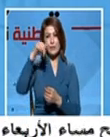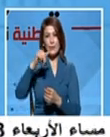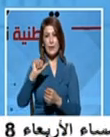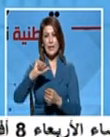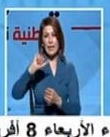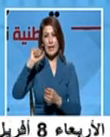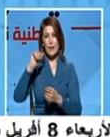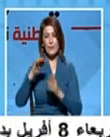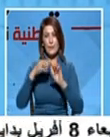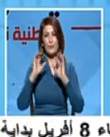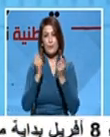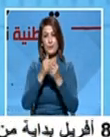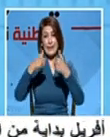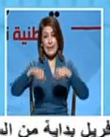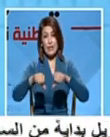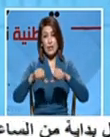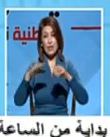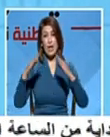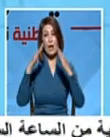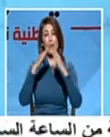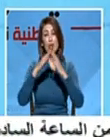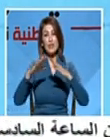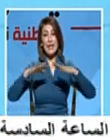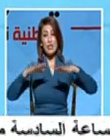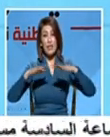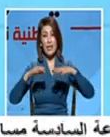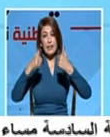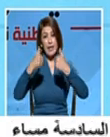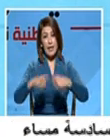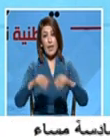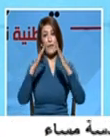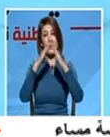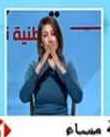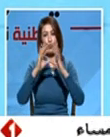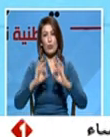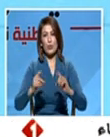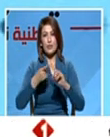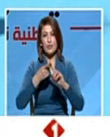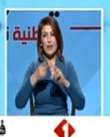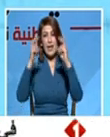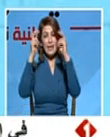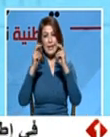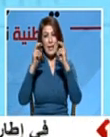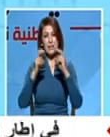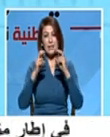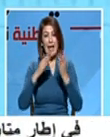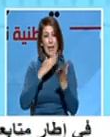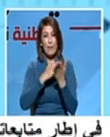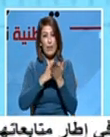إجراءات الحجر الصحي العام. ش عملنا كإجراءات تقليص كل الوضعيات اللي نجم يكون فيها المضمون